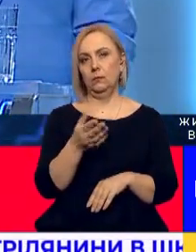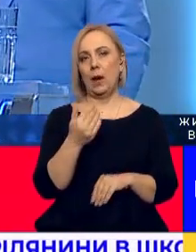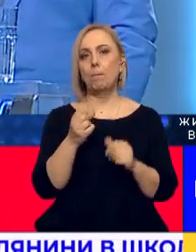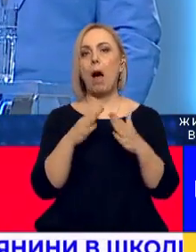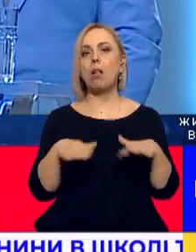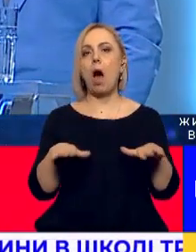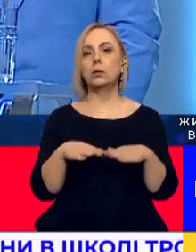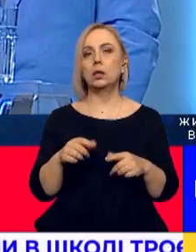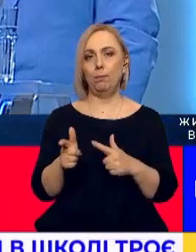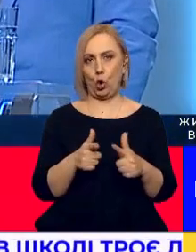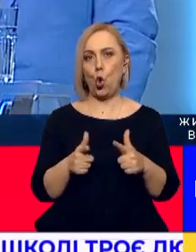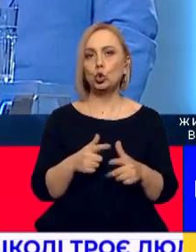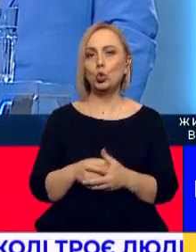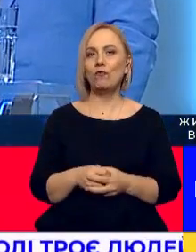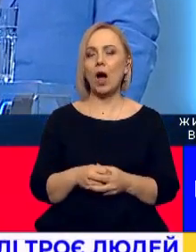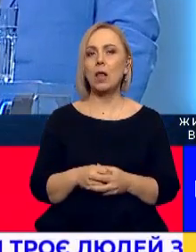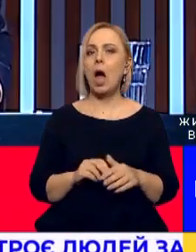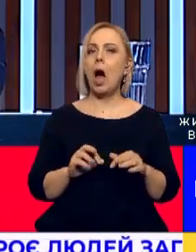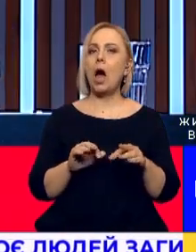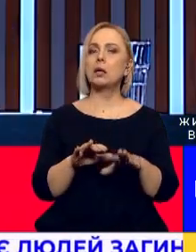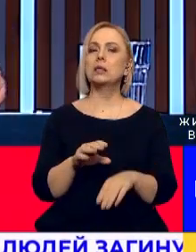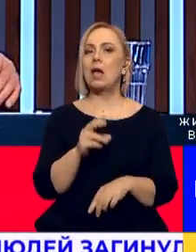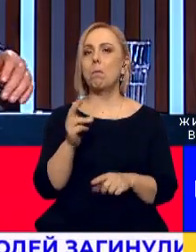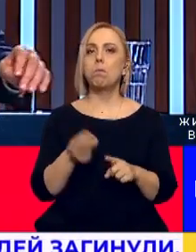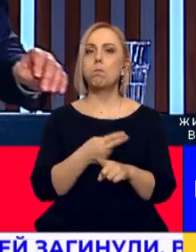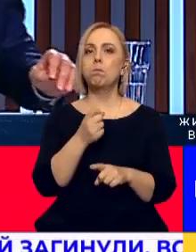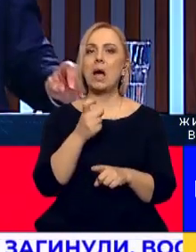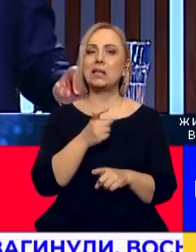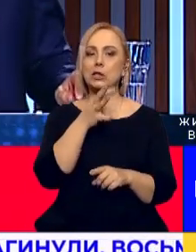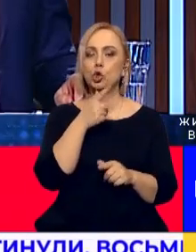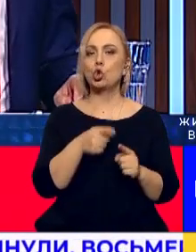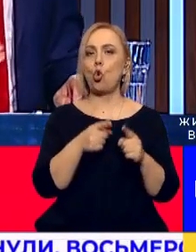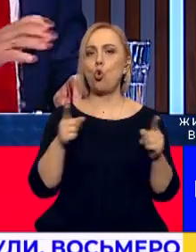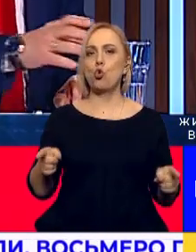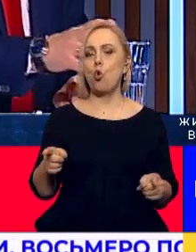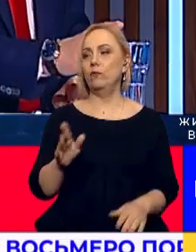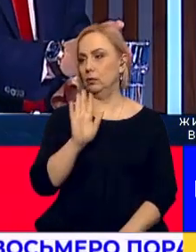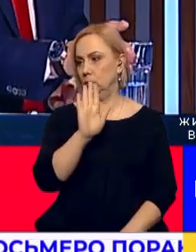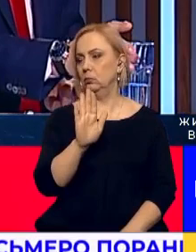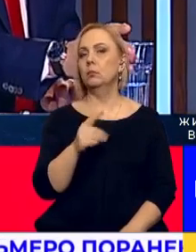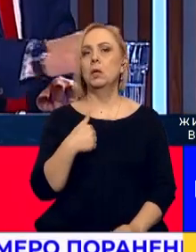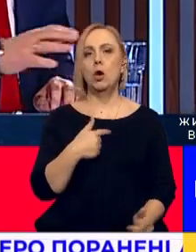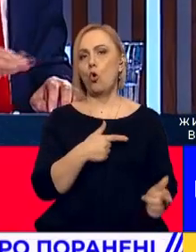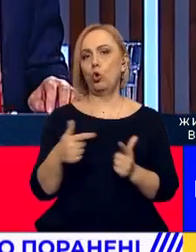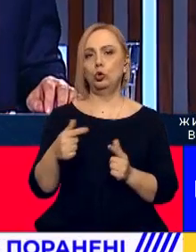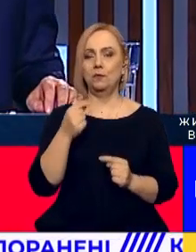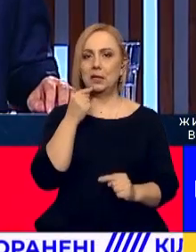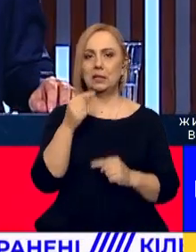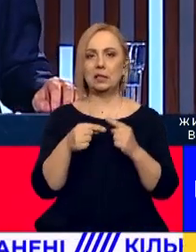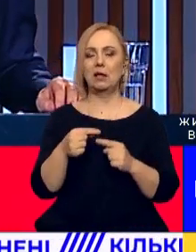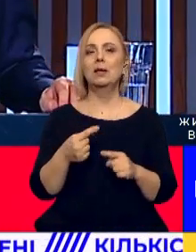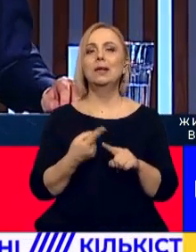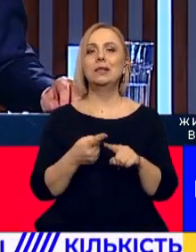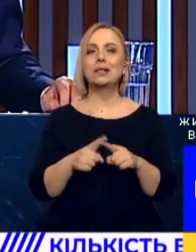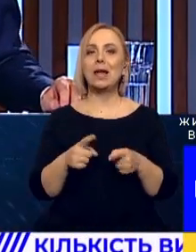приготували? Бо акція безстрокова, наскільки я розумію. Завжди готові. Це залежить від розвитку ситуації. Я ще раз